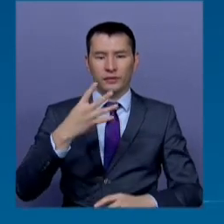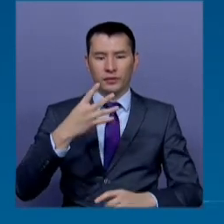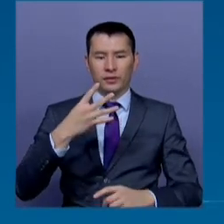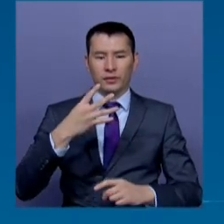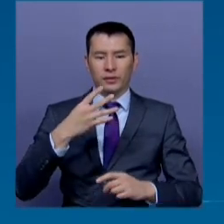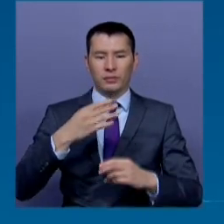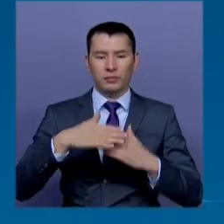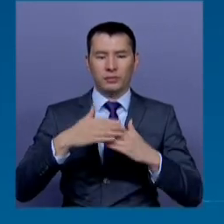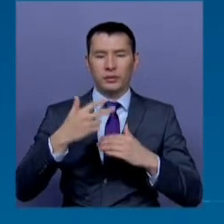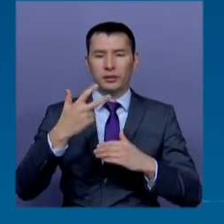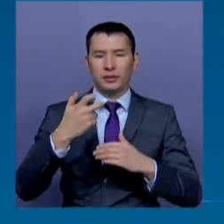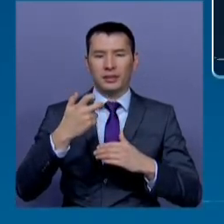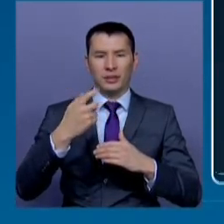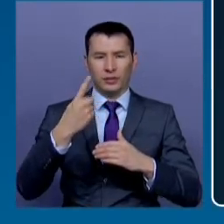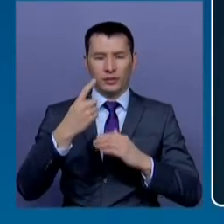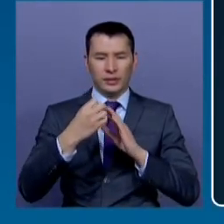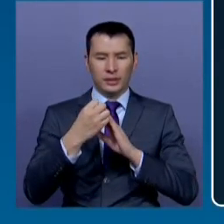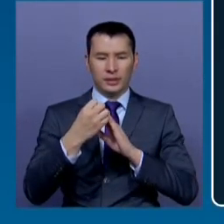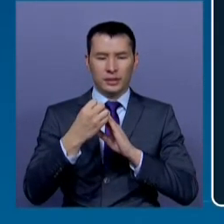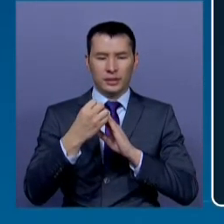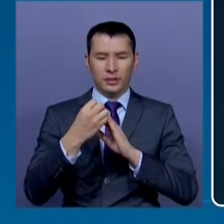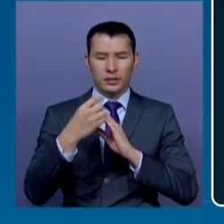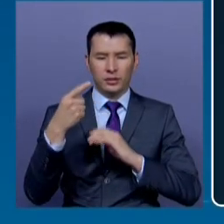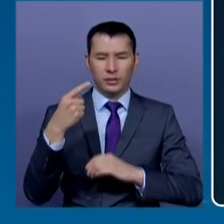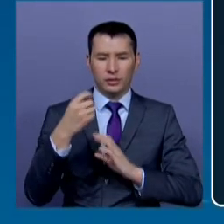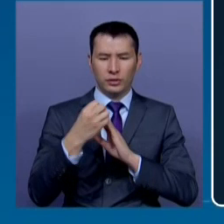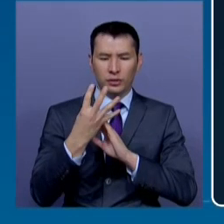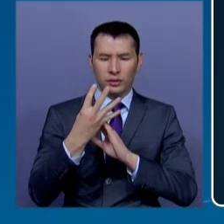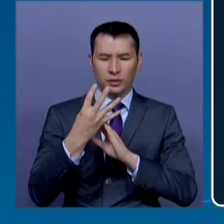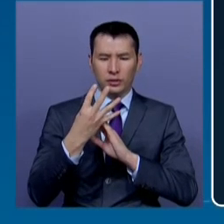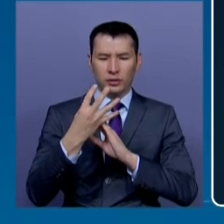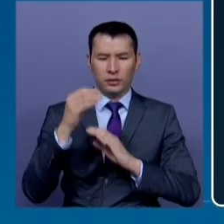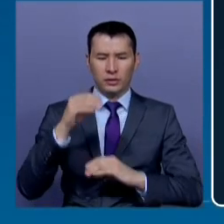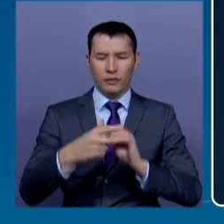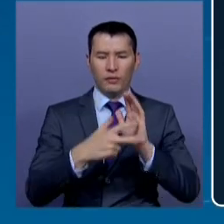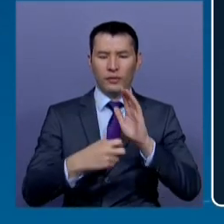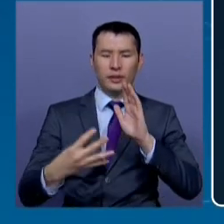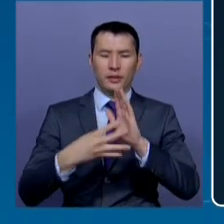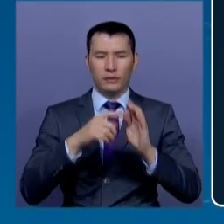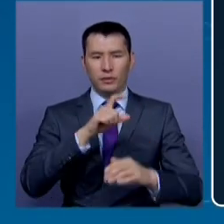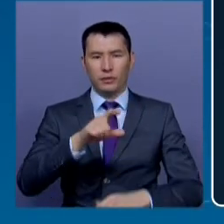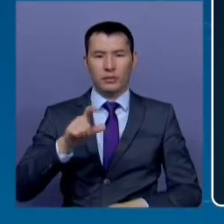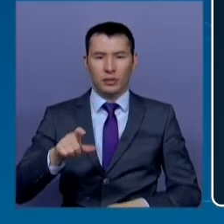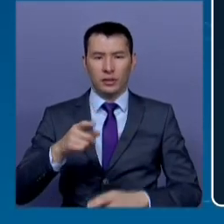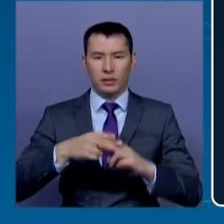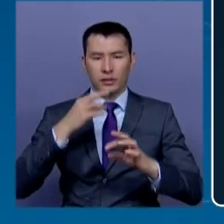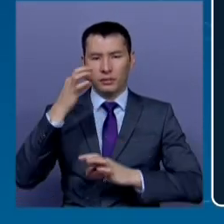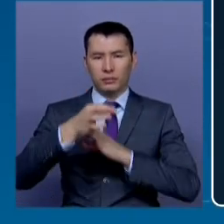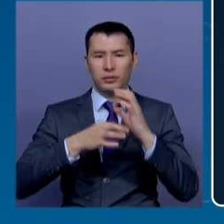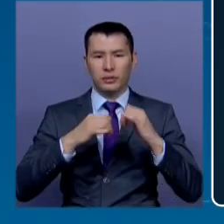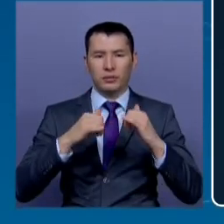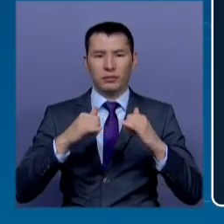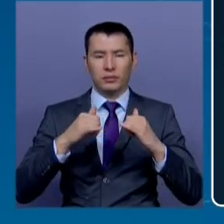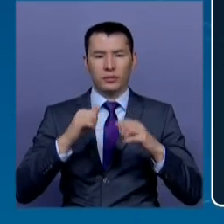возросло на 313 пациентов. Всего же в стране зарегистрировано почти 15 тысяч инфицированных. Суточный рост остановился на